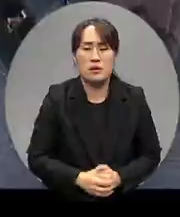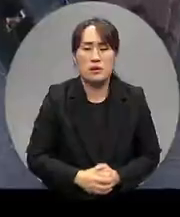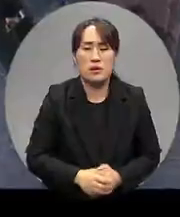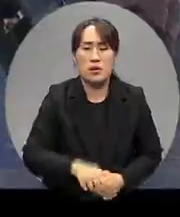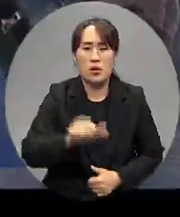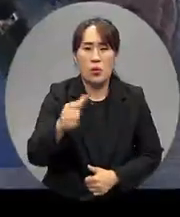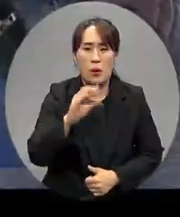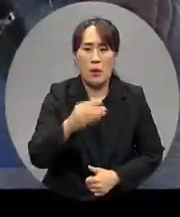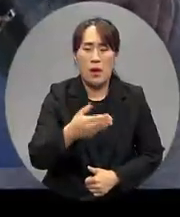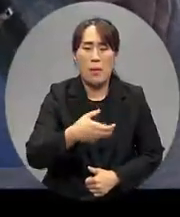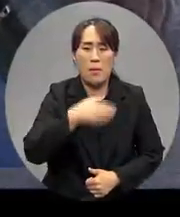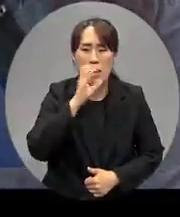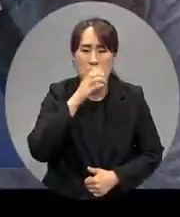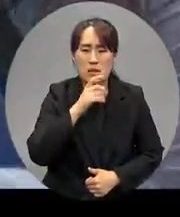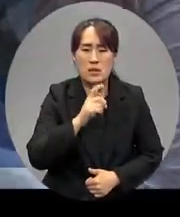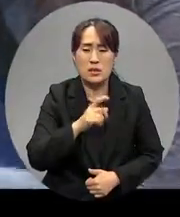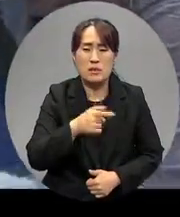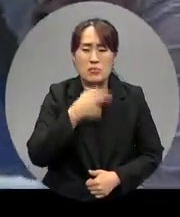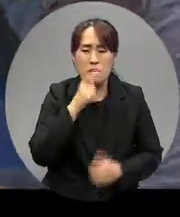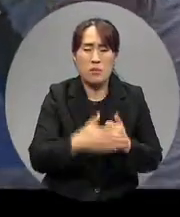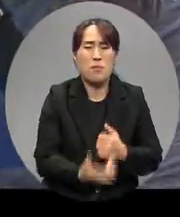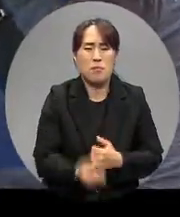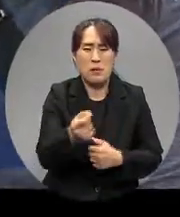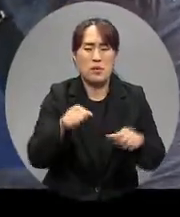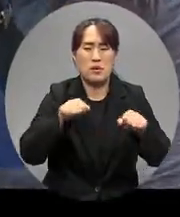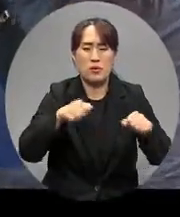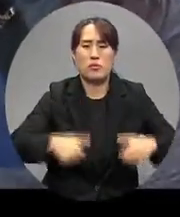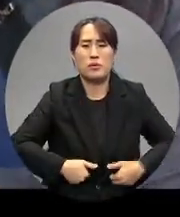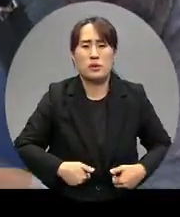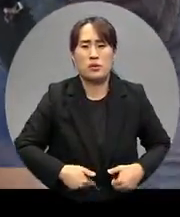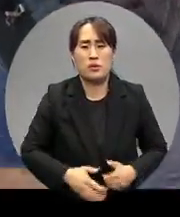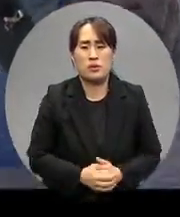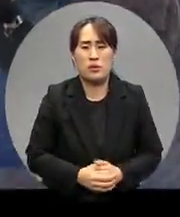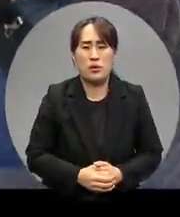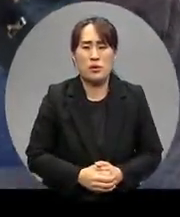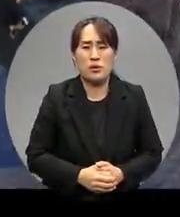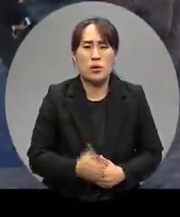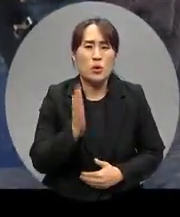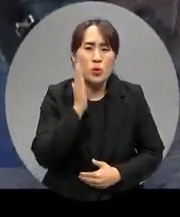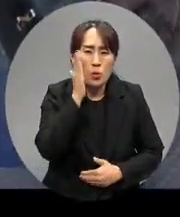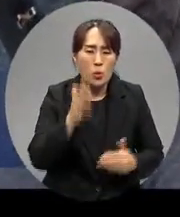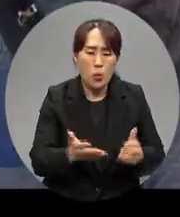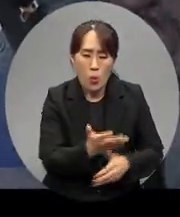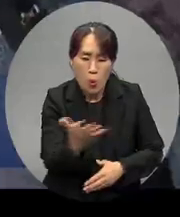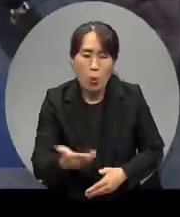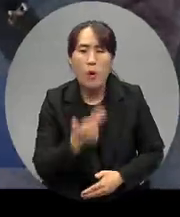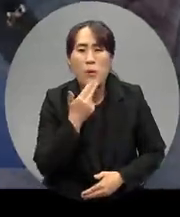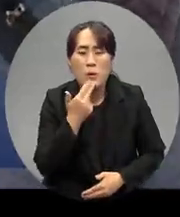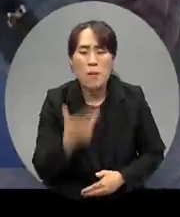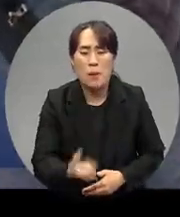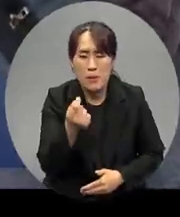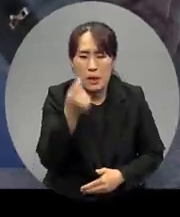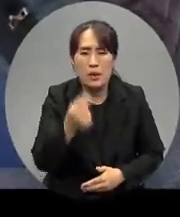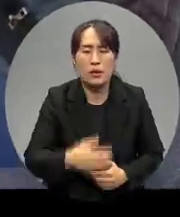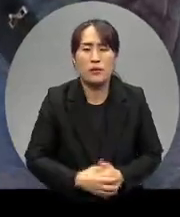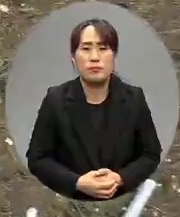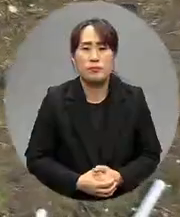먹는 식수원이기 때문에 상류에서 빨리 이걸 건져내줘야만이 녹조도 좀 덜어지고 그래서 빨리 하는 겁니다.